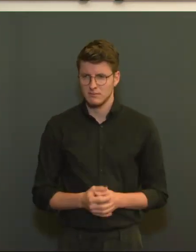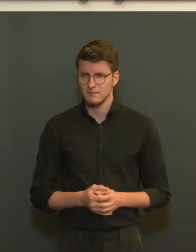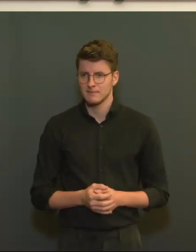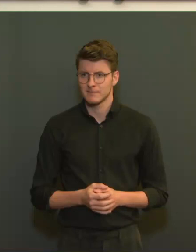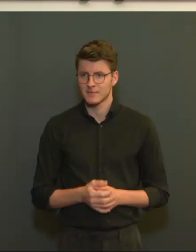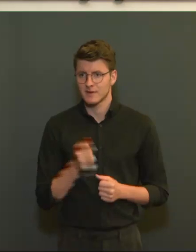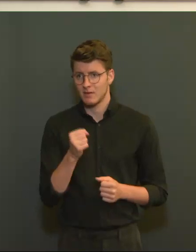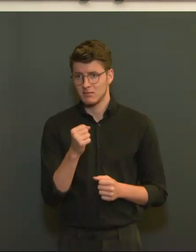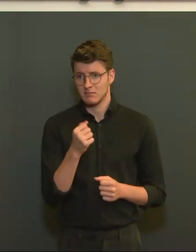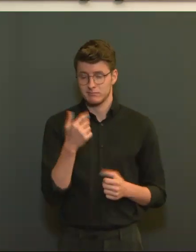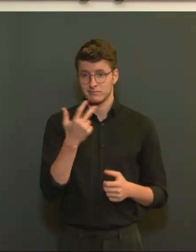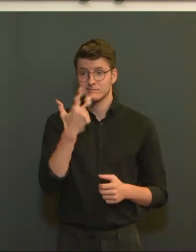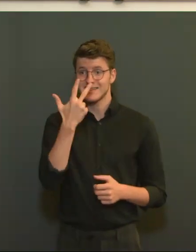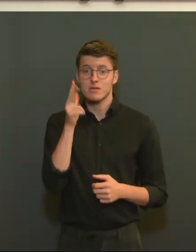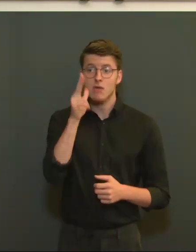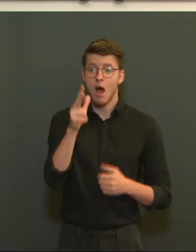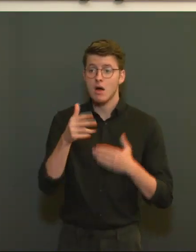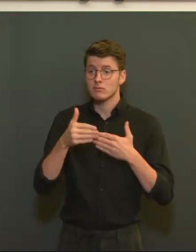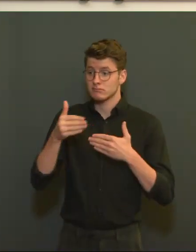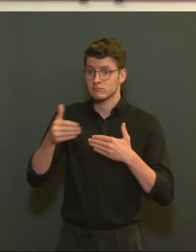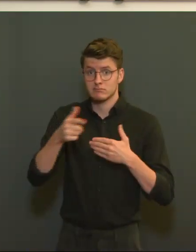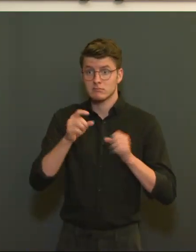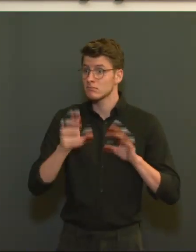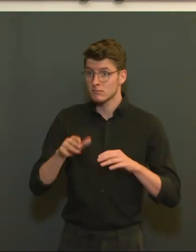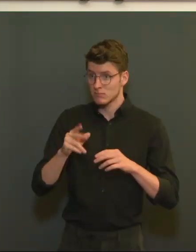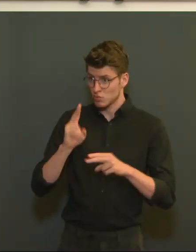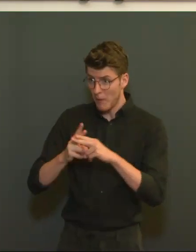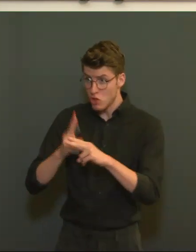de 3 dagen zijn wanneer het virus op topsnelheid komt.